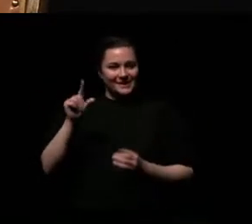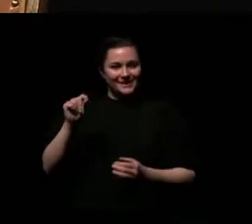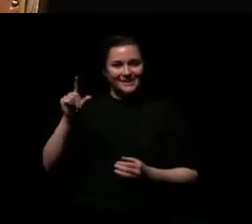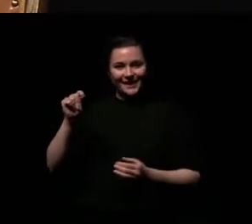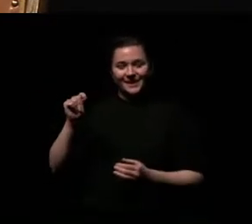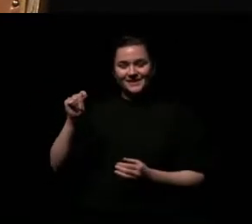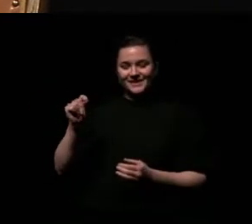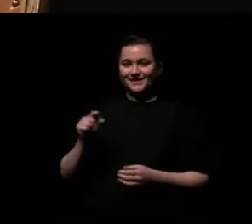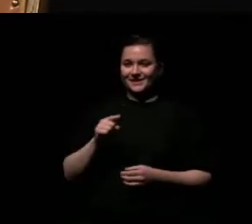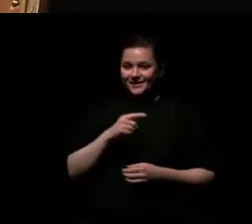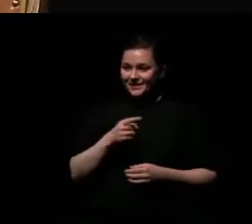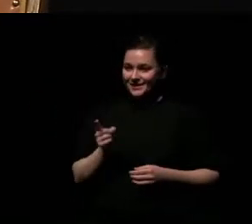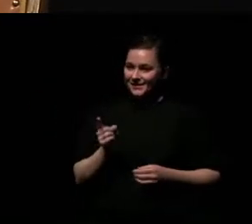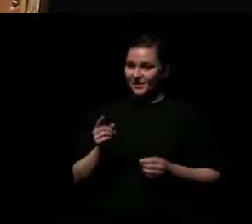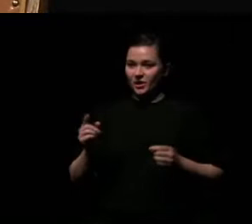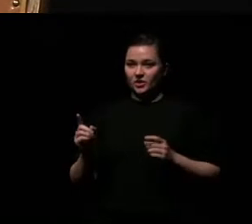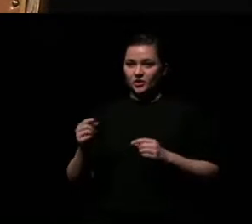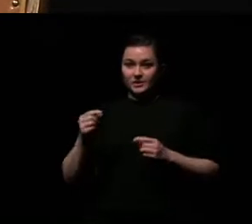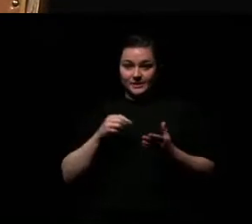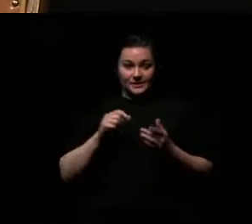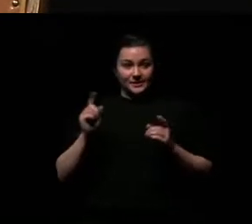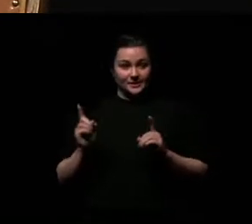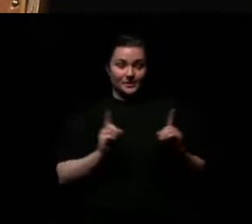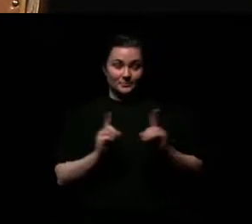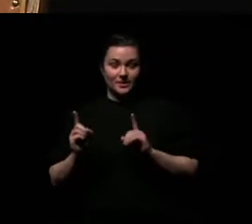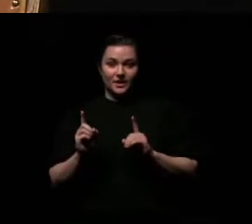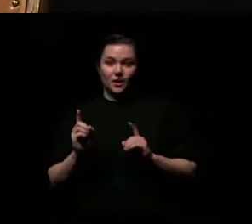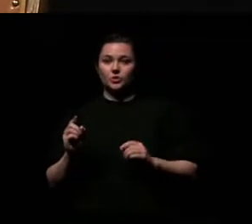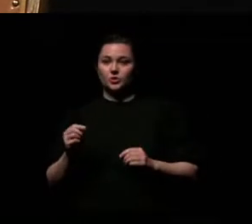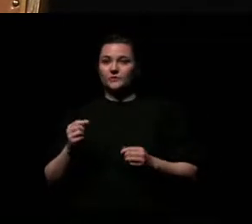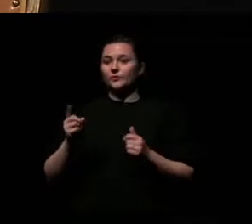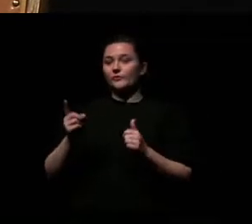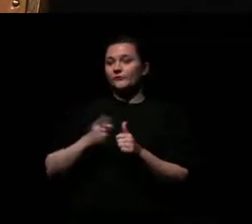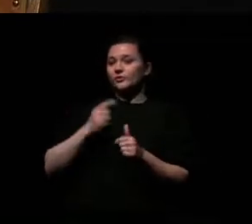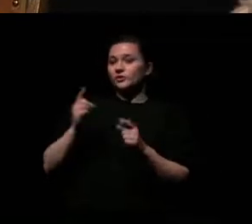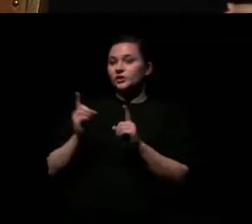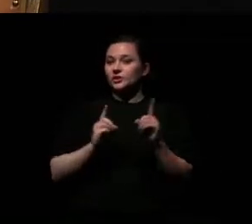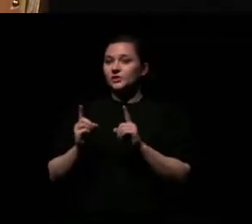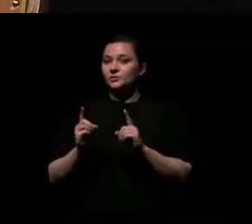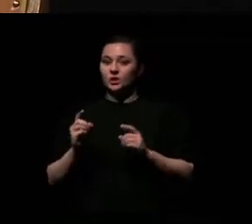Solveig Bjørnstad og Hanne Dahl Tveit. Så vil jeg at alle igjen skal reise seg.